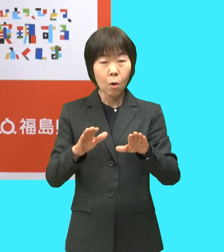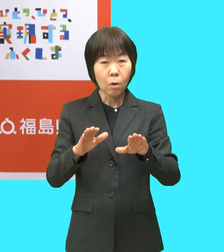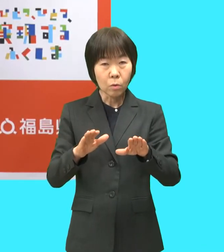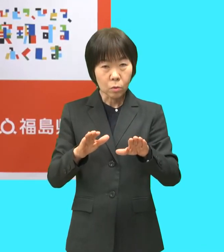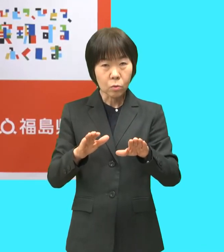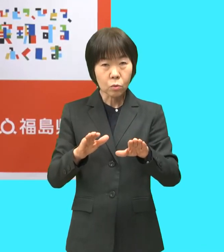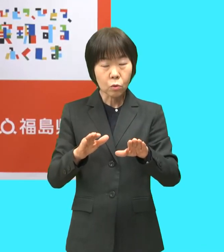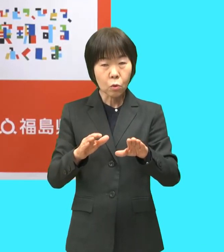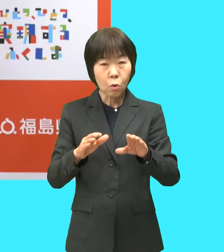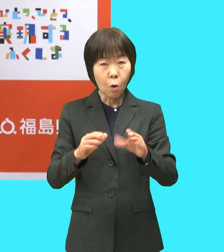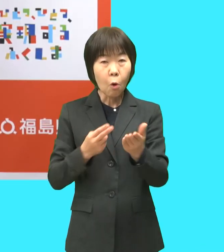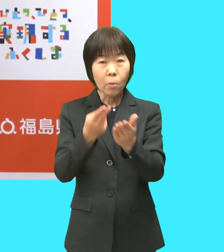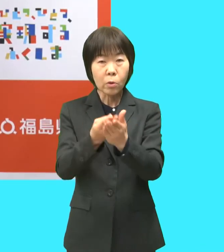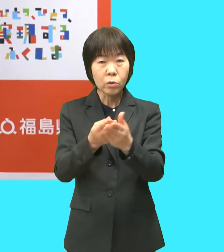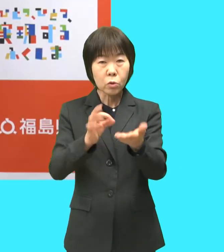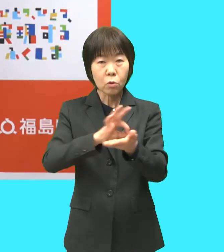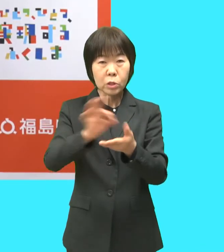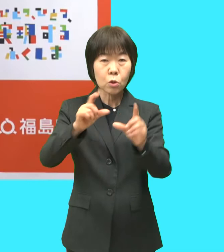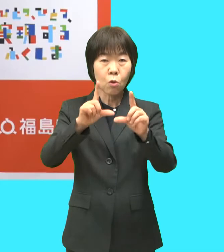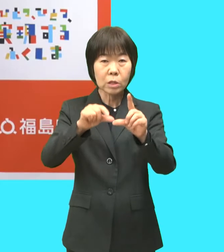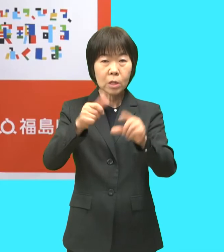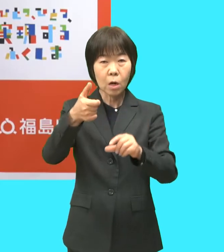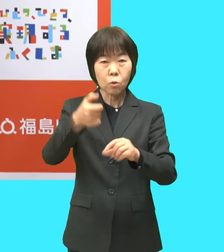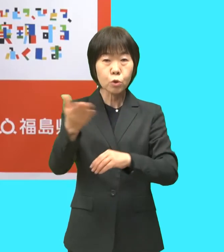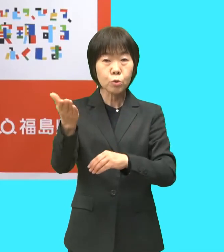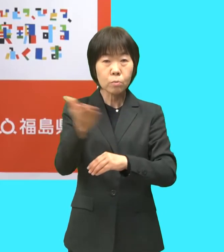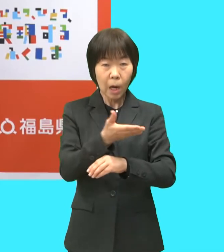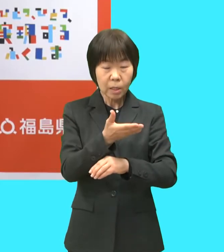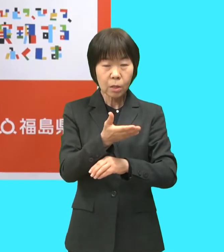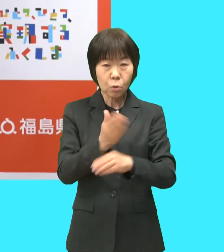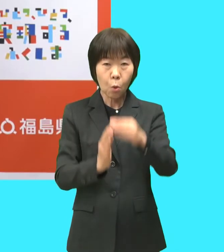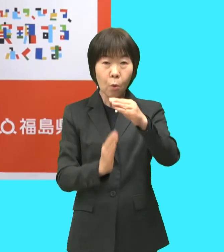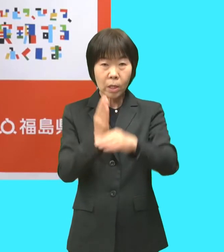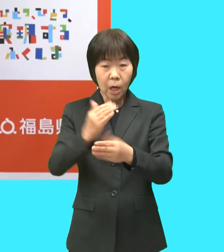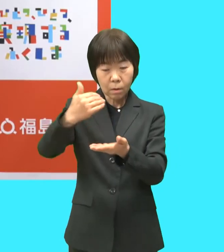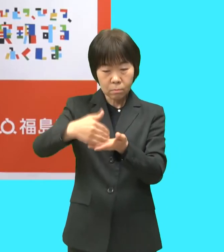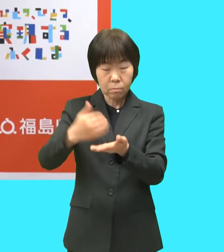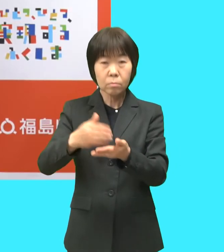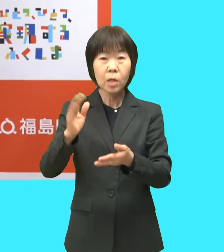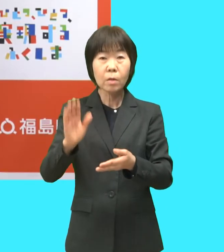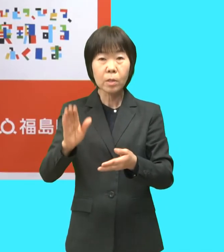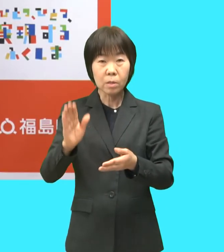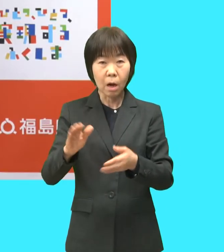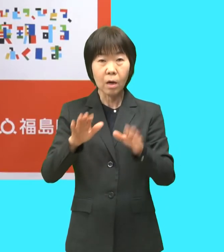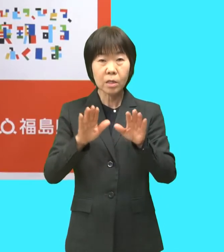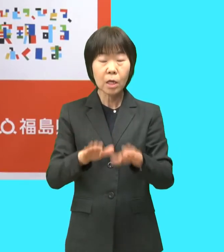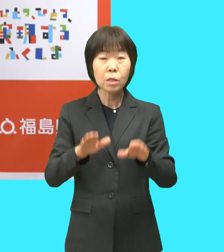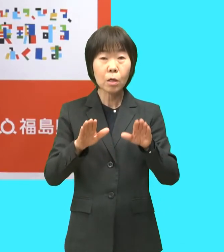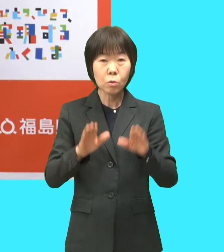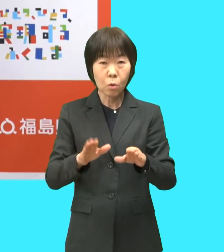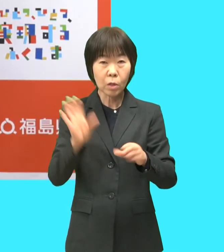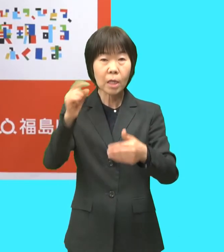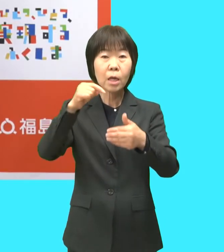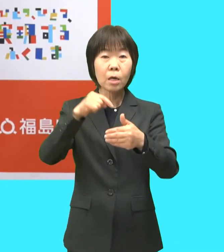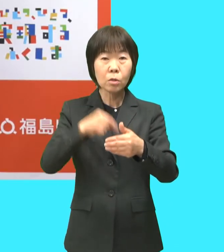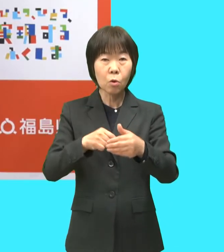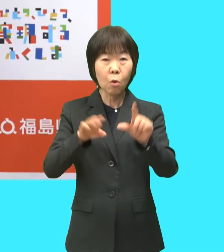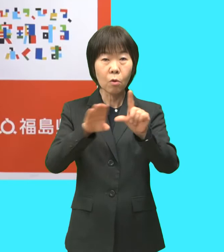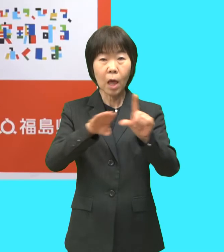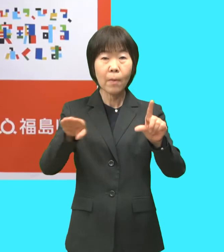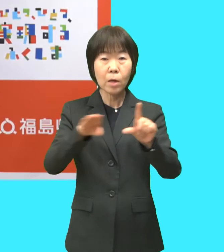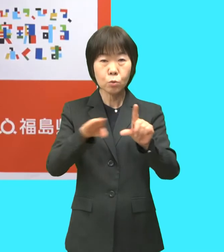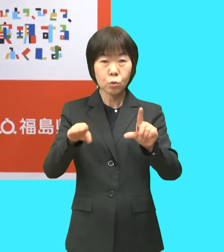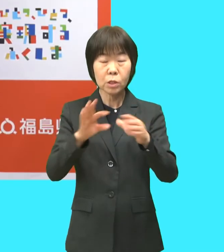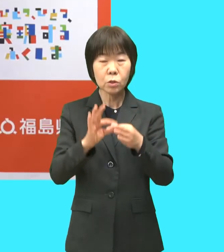で病床使用率 50% を超えたということをお話しされましたけれども、現在 の, その県内のステージの認